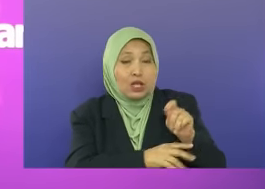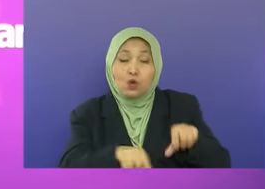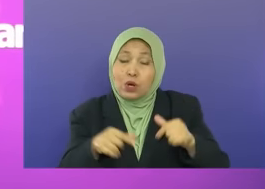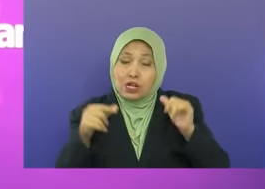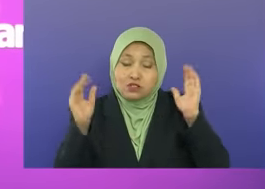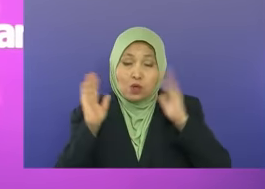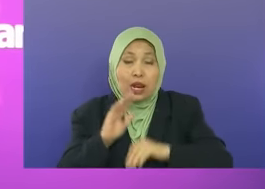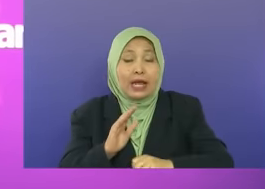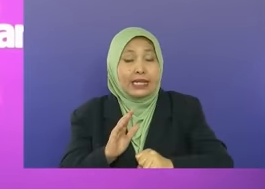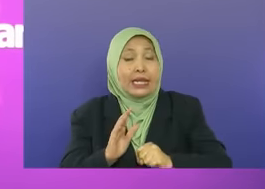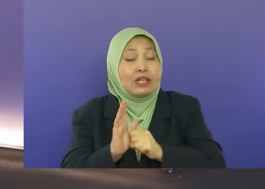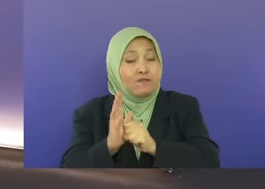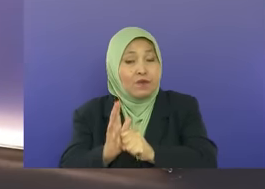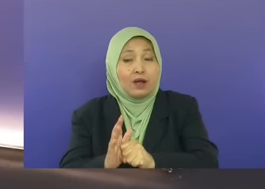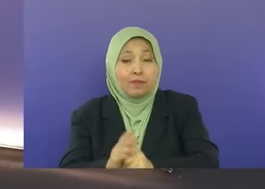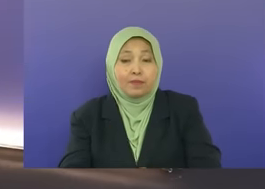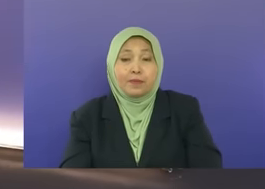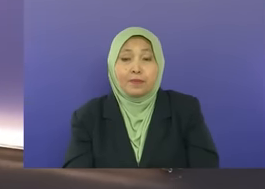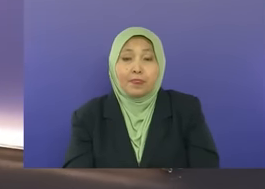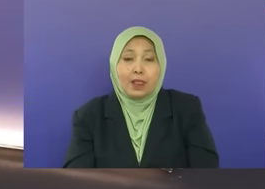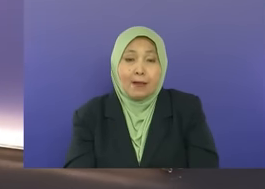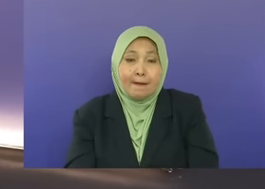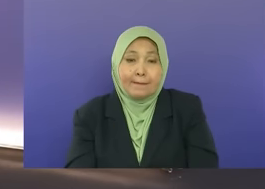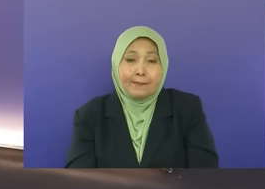salat infak Insya Allah